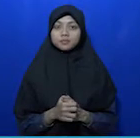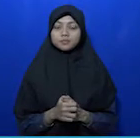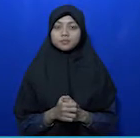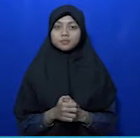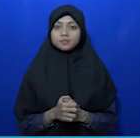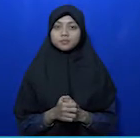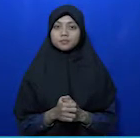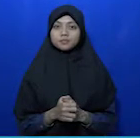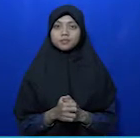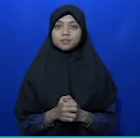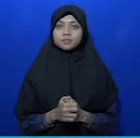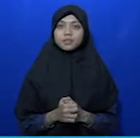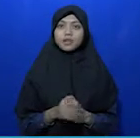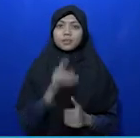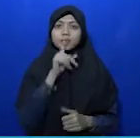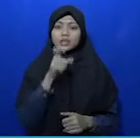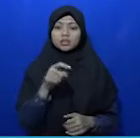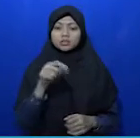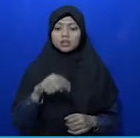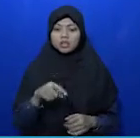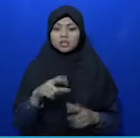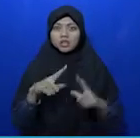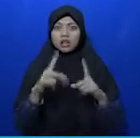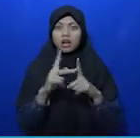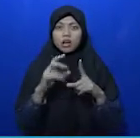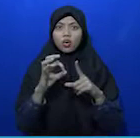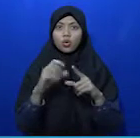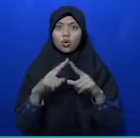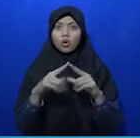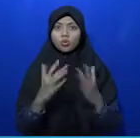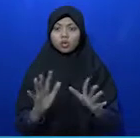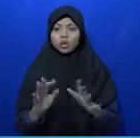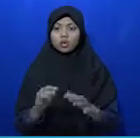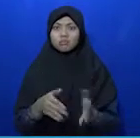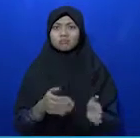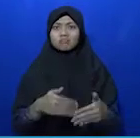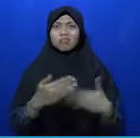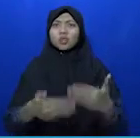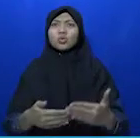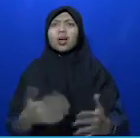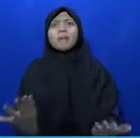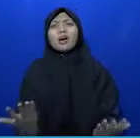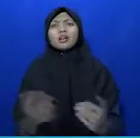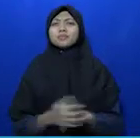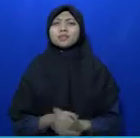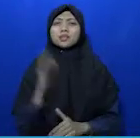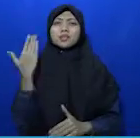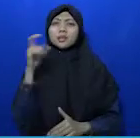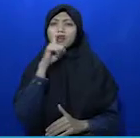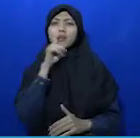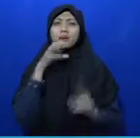Nah, pertanyaannya adalah setelah ini apa? Setelah ini ada komponen-komponen yang tadi sudah dijelaskan oleh Pak